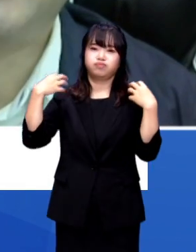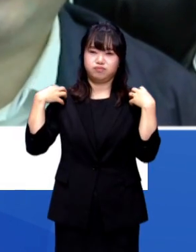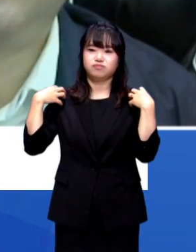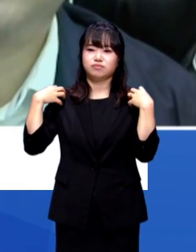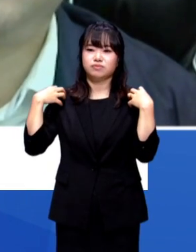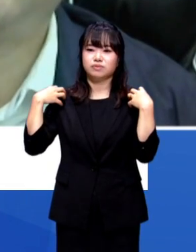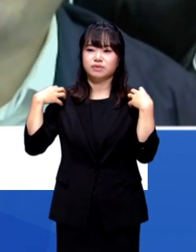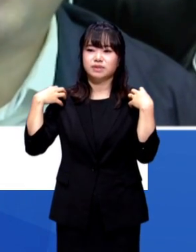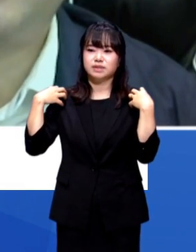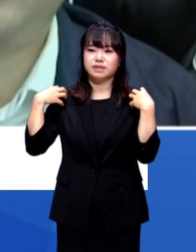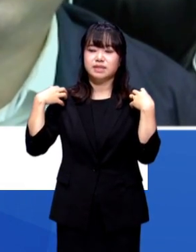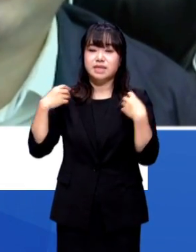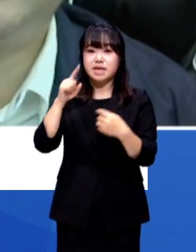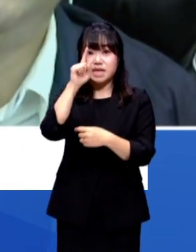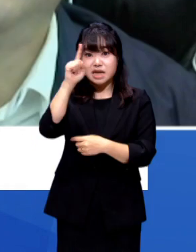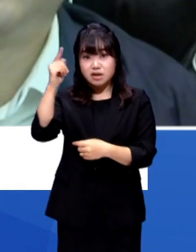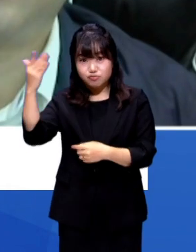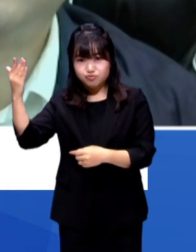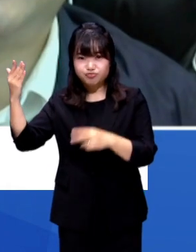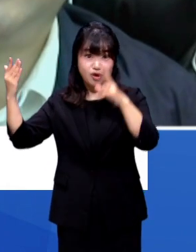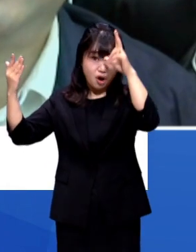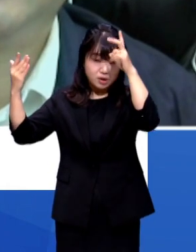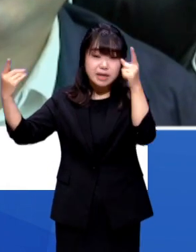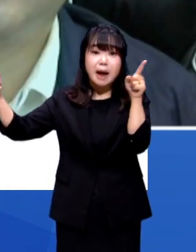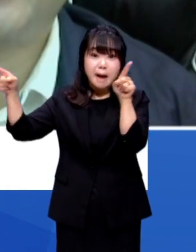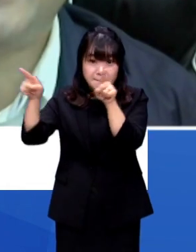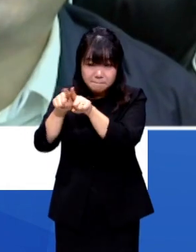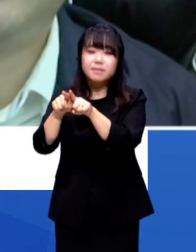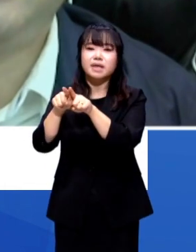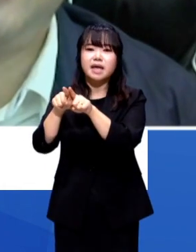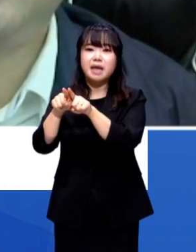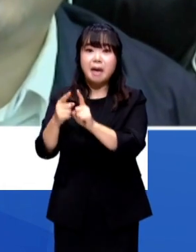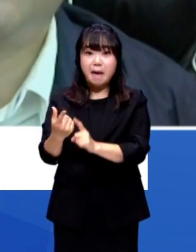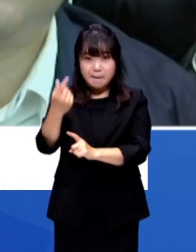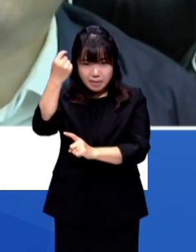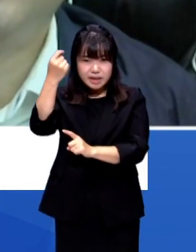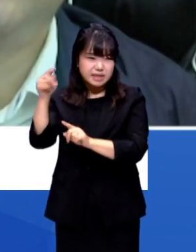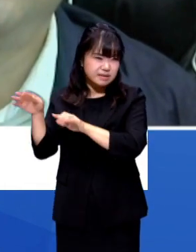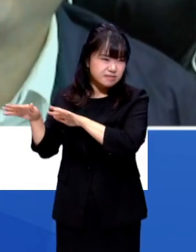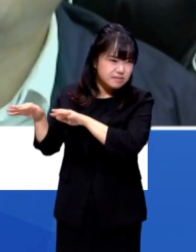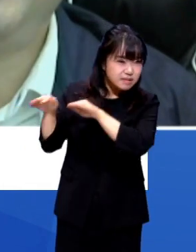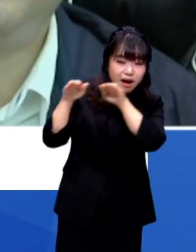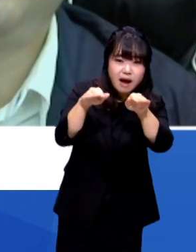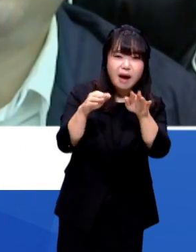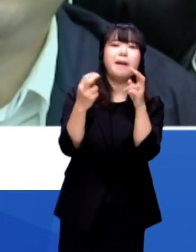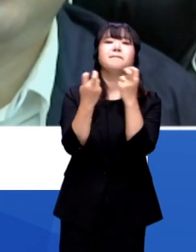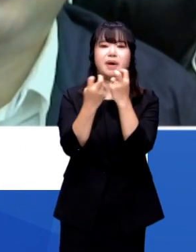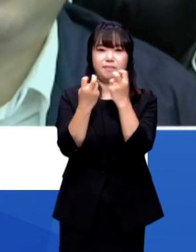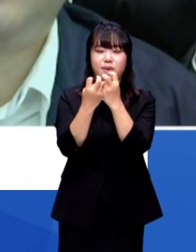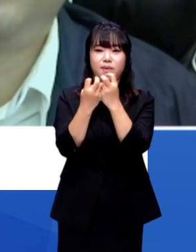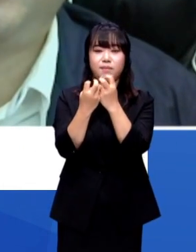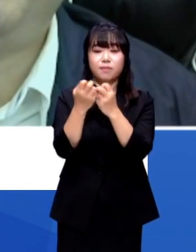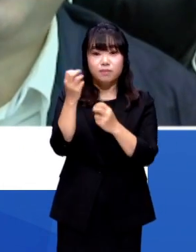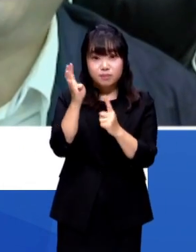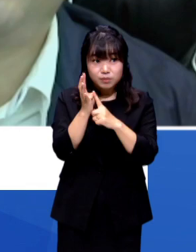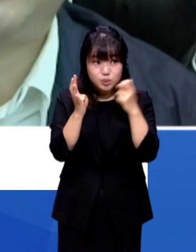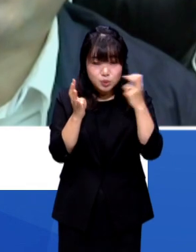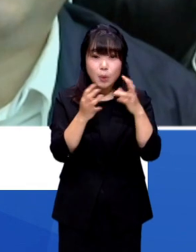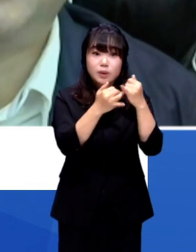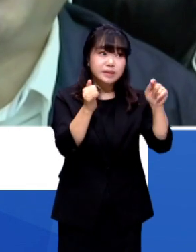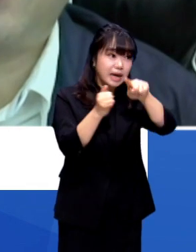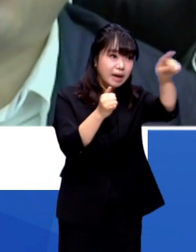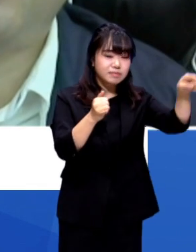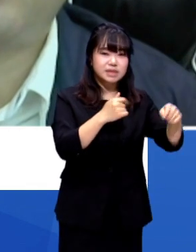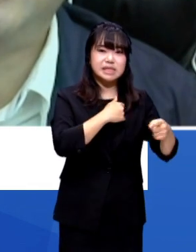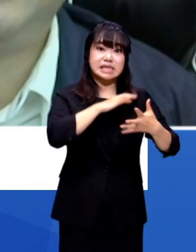그 방제력, 즉 소방과 경찰이 접근하는 그런 계획들이 있어야 될 것 같고요. 국민들도 뭐 CPR 교육을